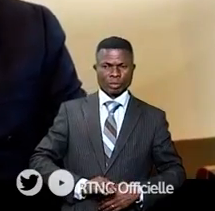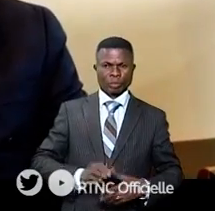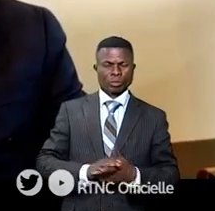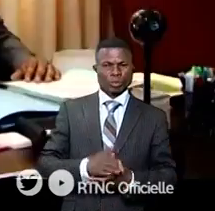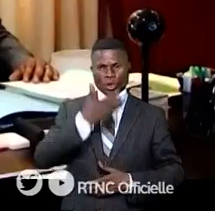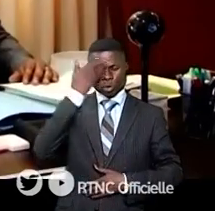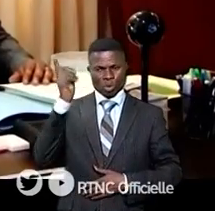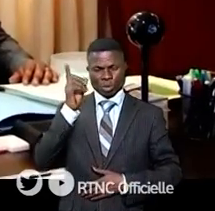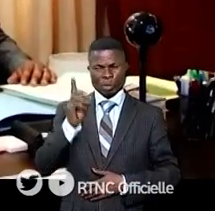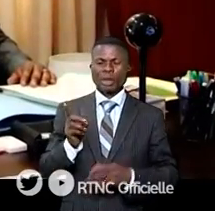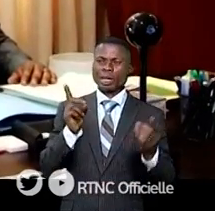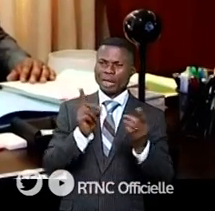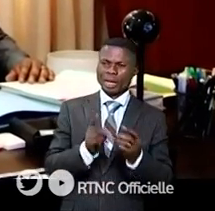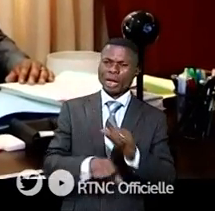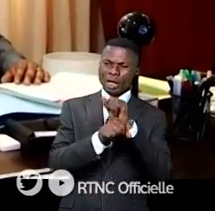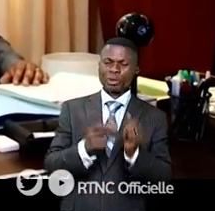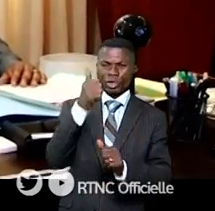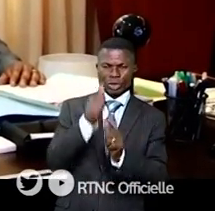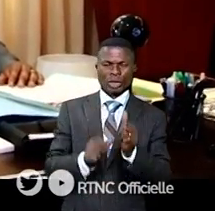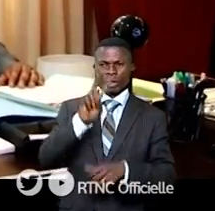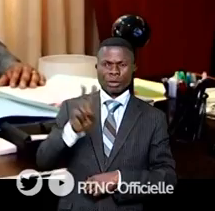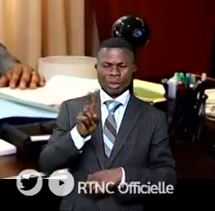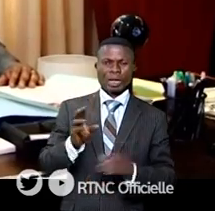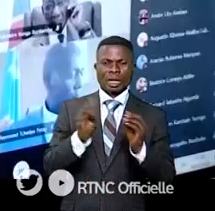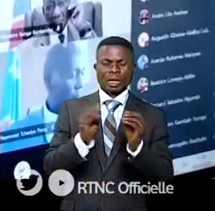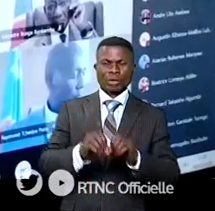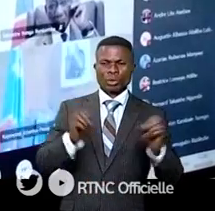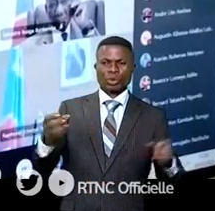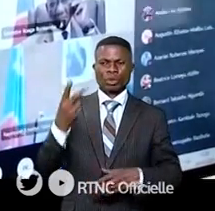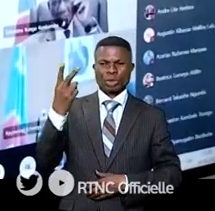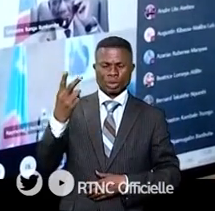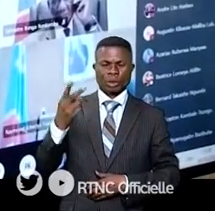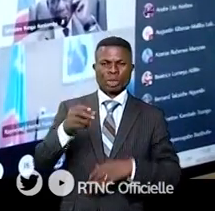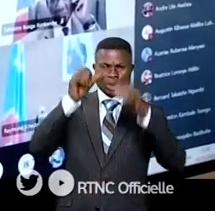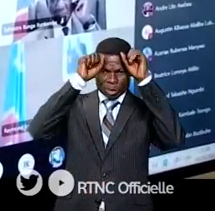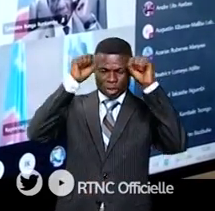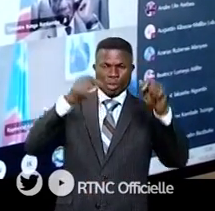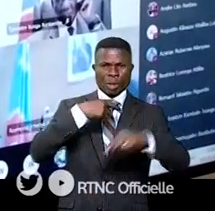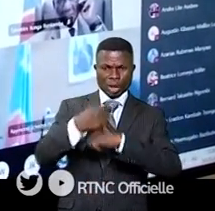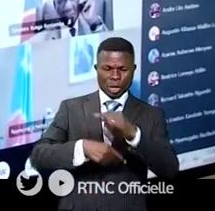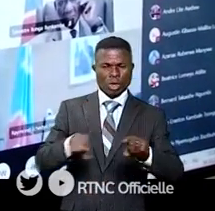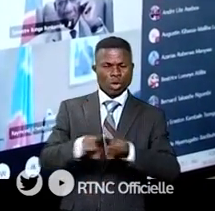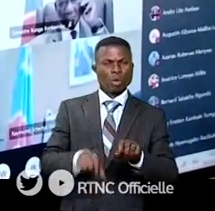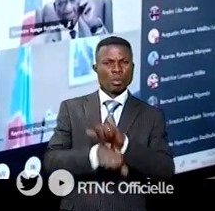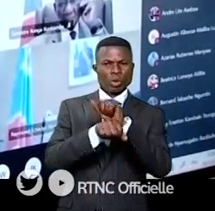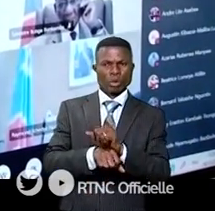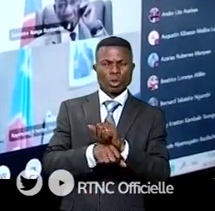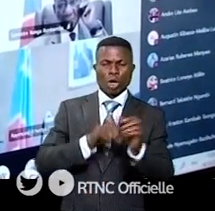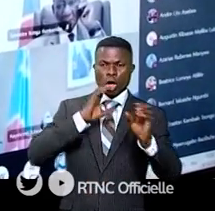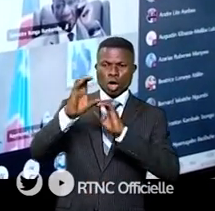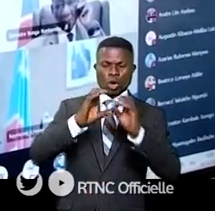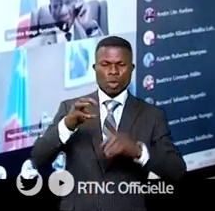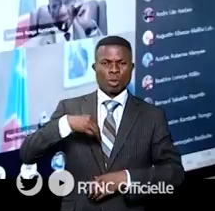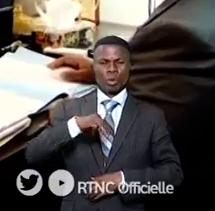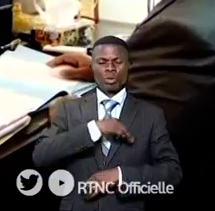au rendez-vous de tous les vendredis. Pour la 52e de la série, le chef de l'État a débuté comme à l'accoutumée par une communication aux